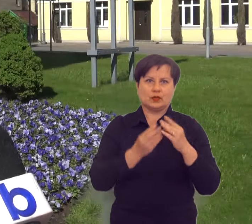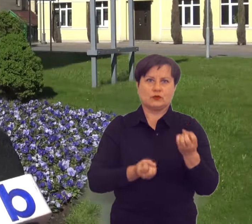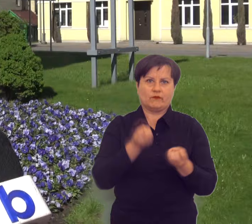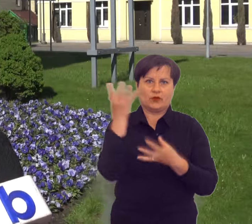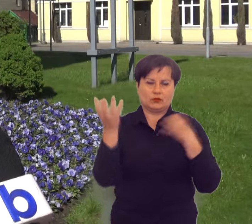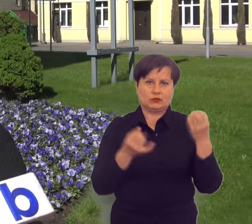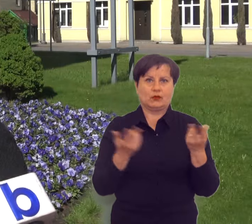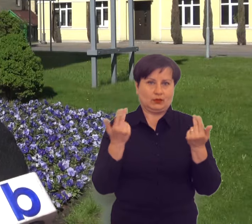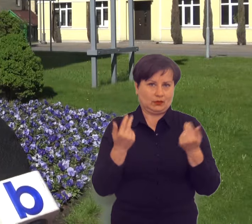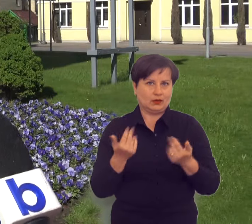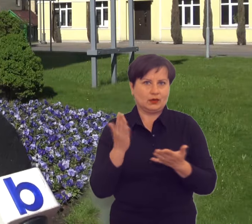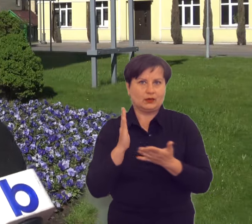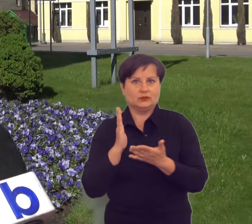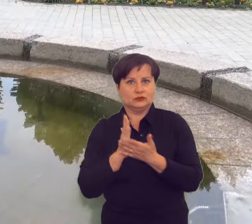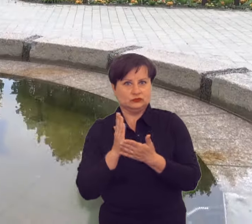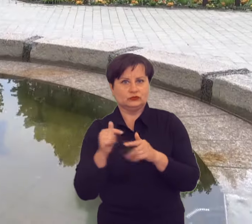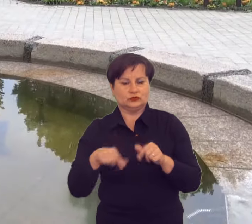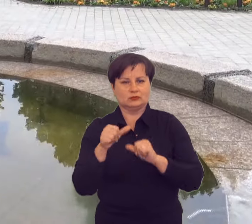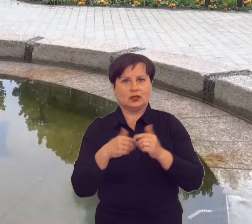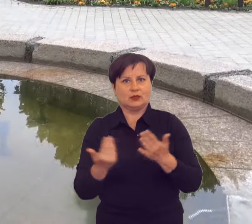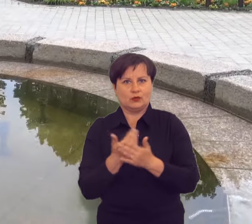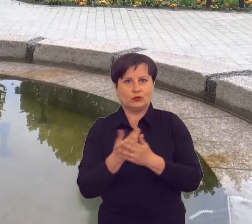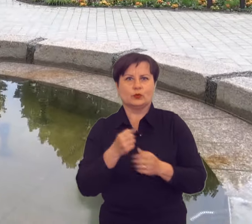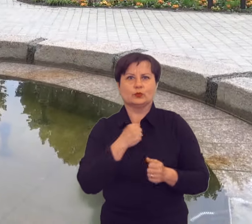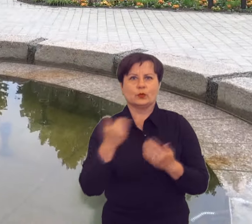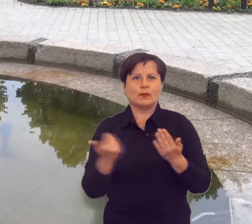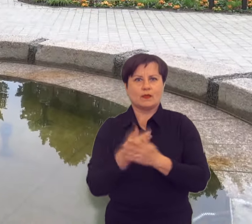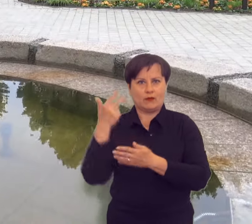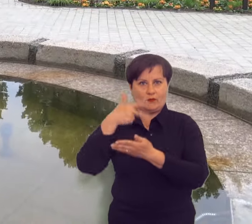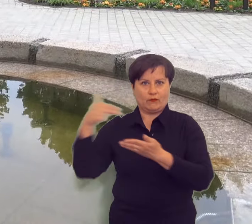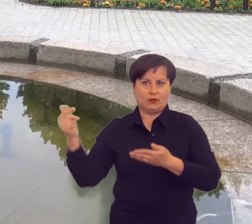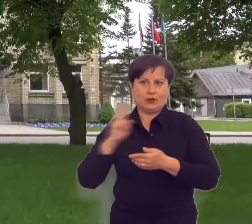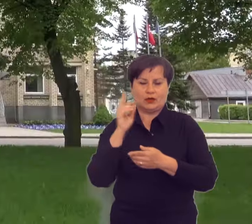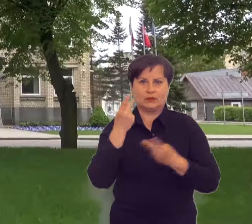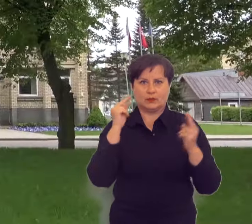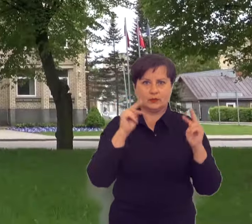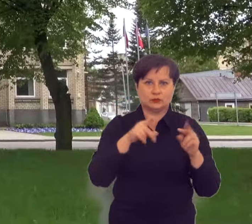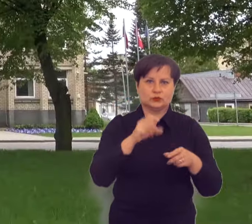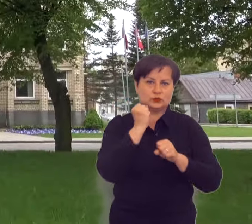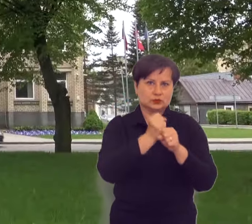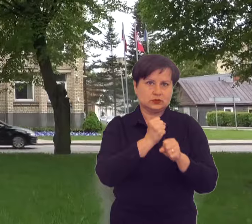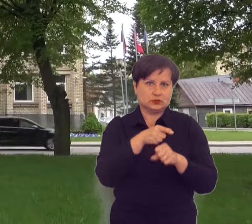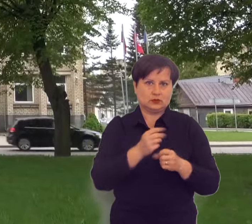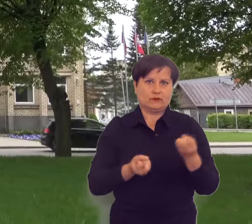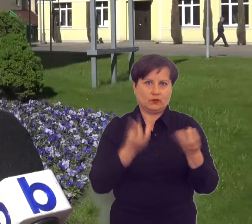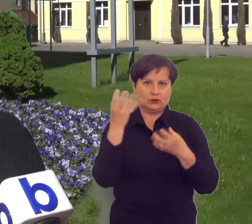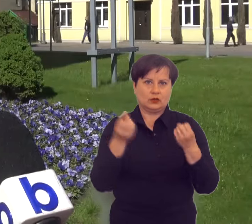metais truputį naujovė, nes turime naują rangovą, kuris atlieka darbus.